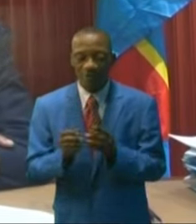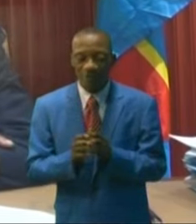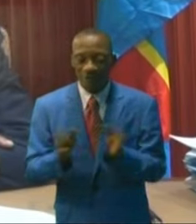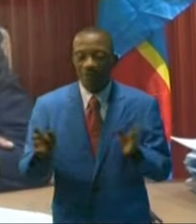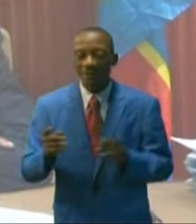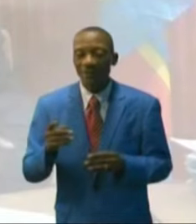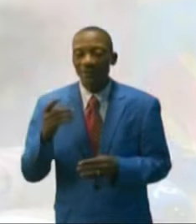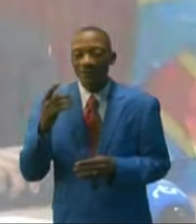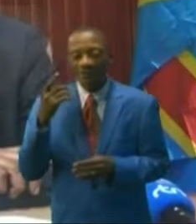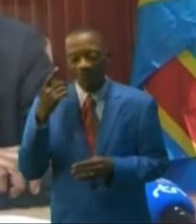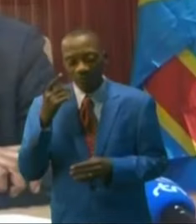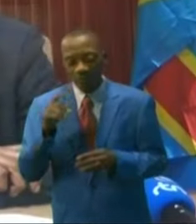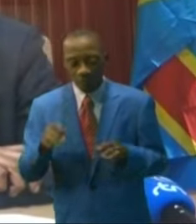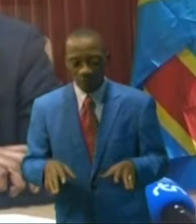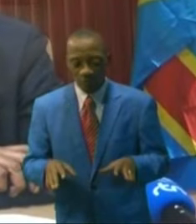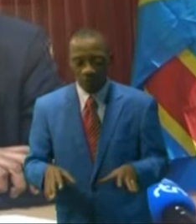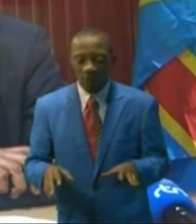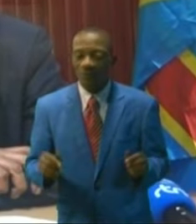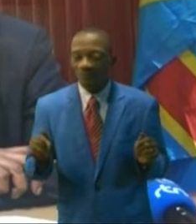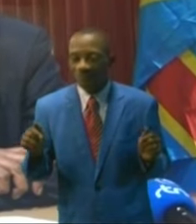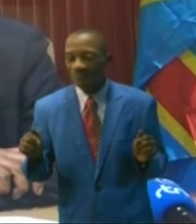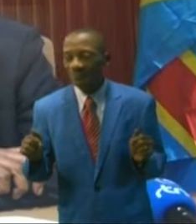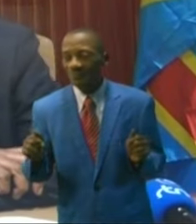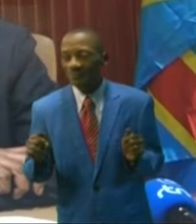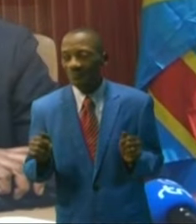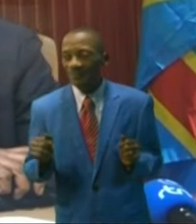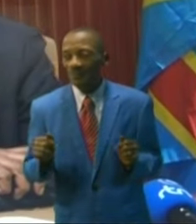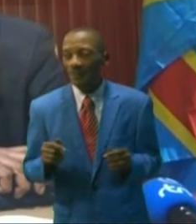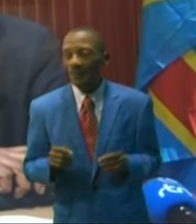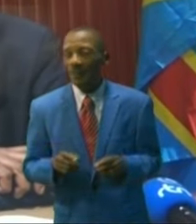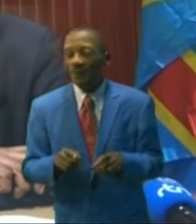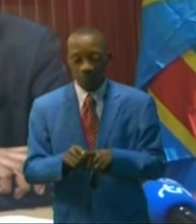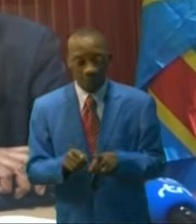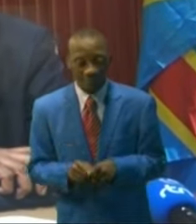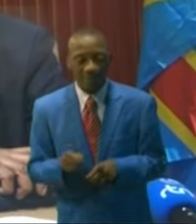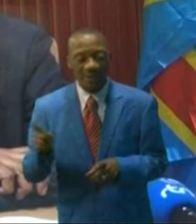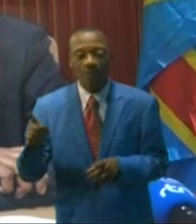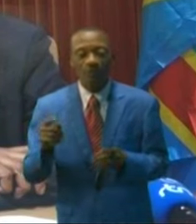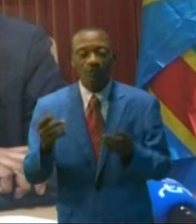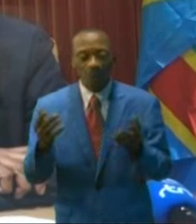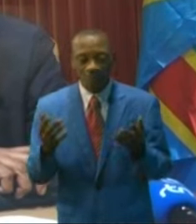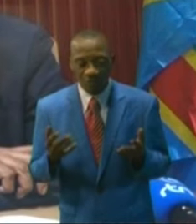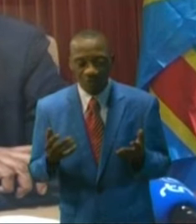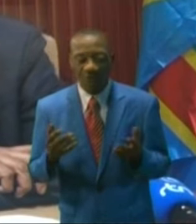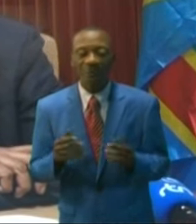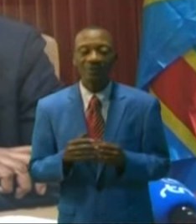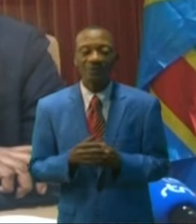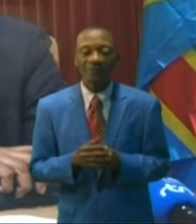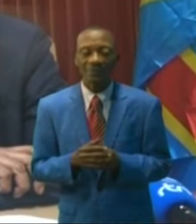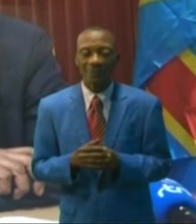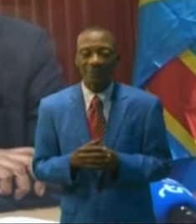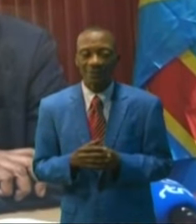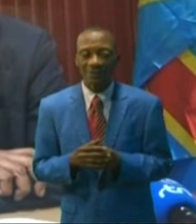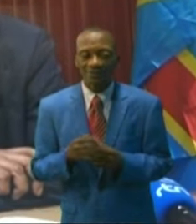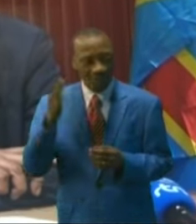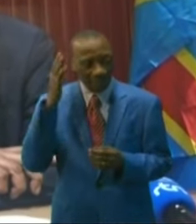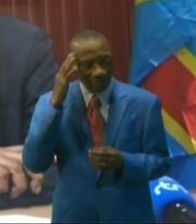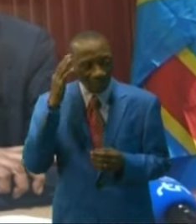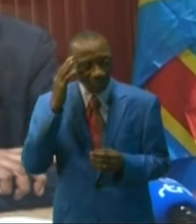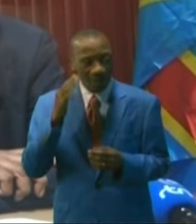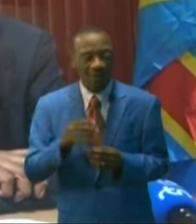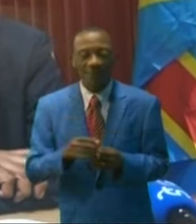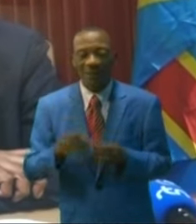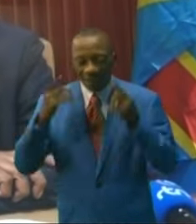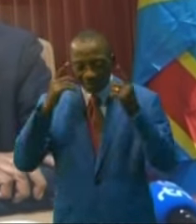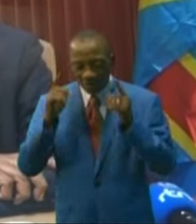de sécurité. Et nous, en tant que mécanisme national de suivi de l'accord cadre, nous ne